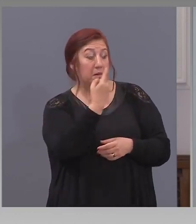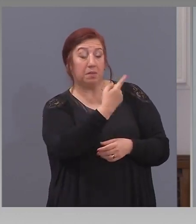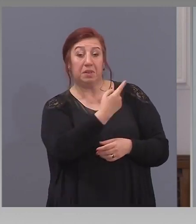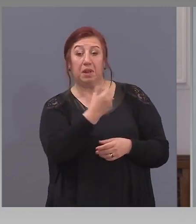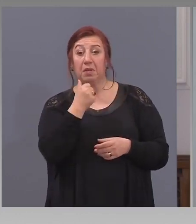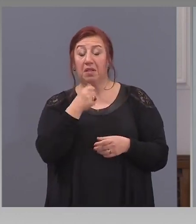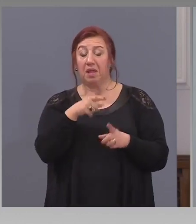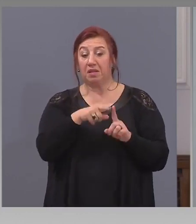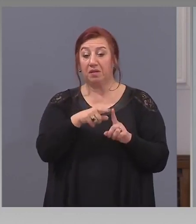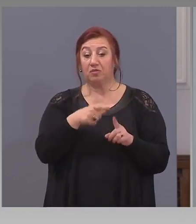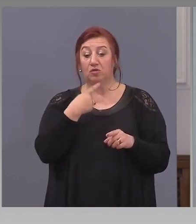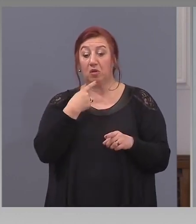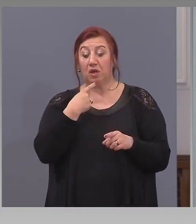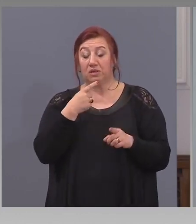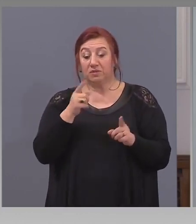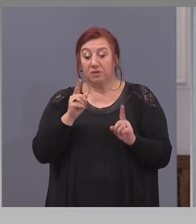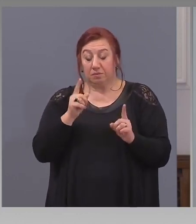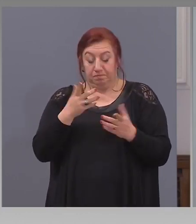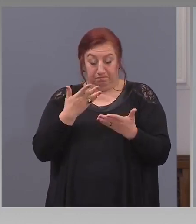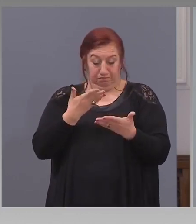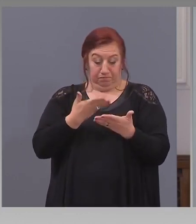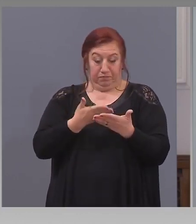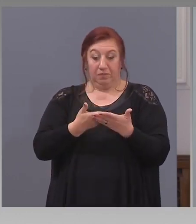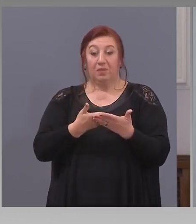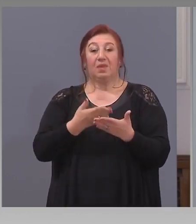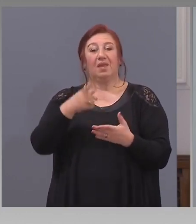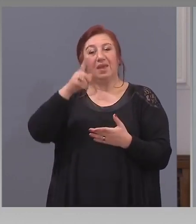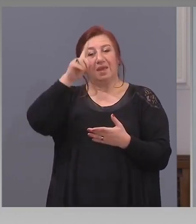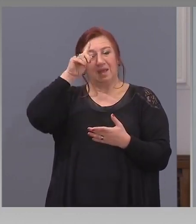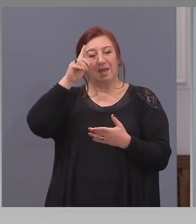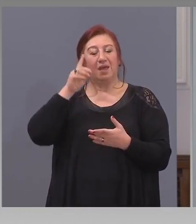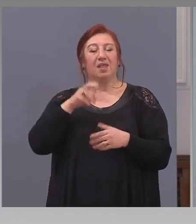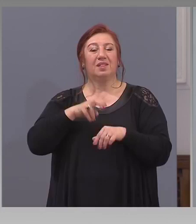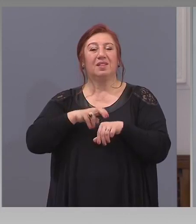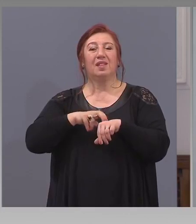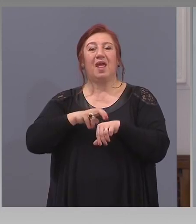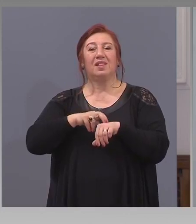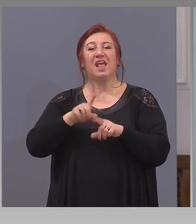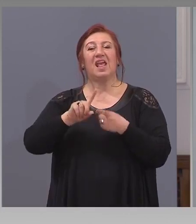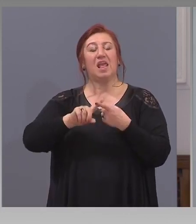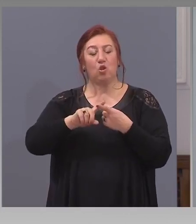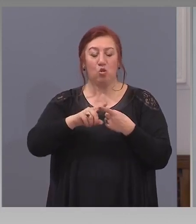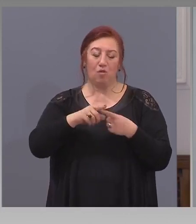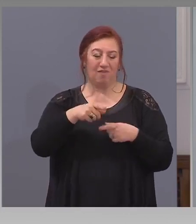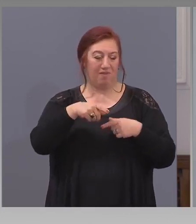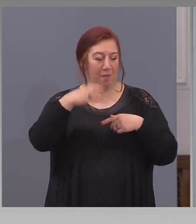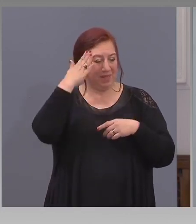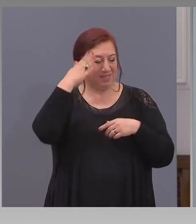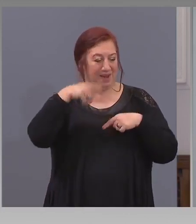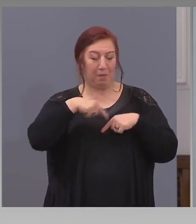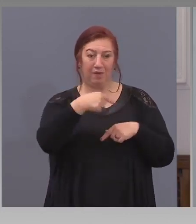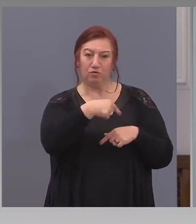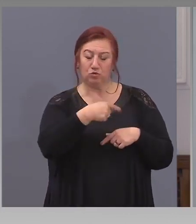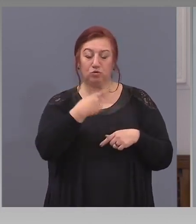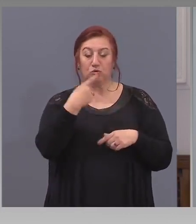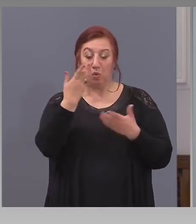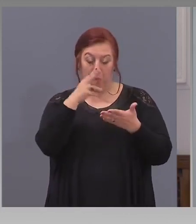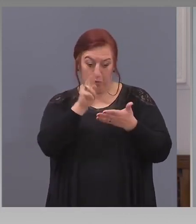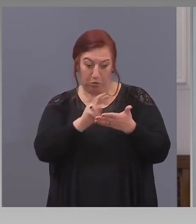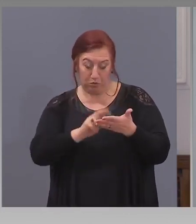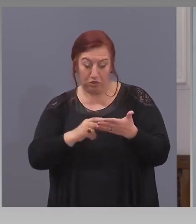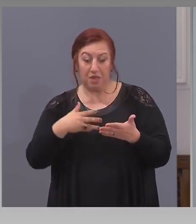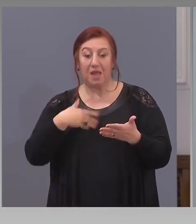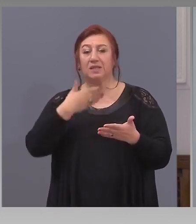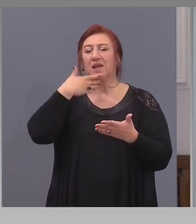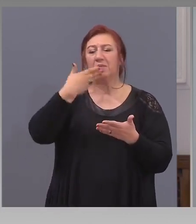чета. Само че Дани Кирилов го беше гледал, Емо го беше гледал. Ние въобще искахме да ви говориме за шлемове,